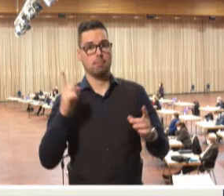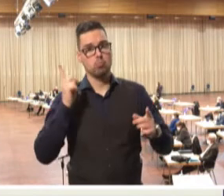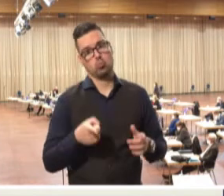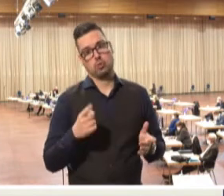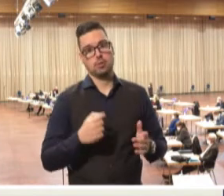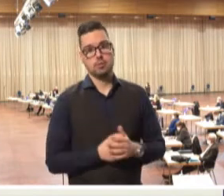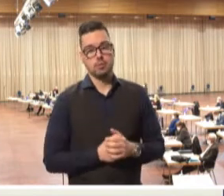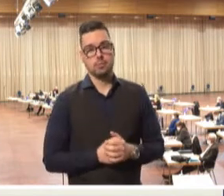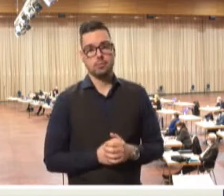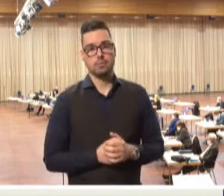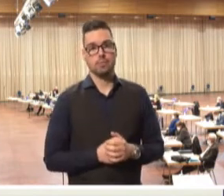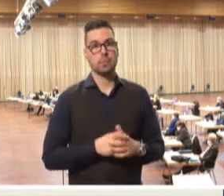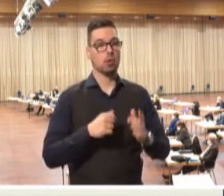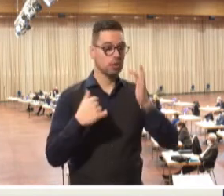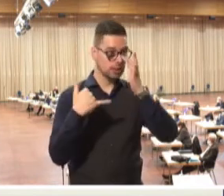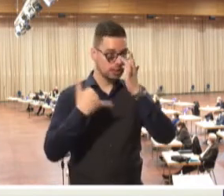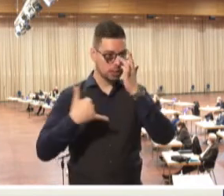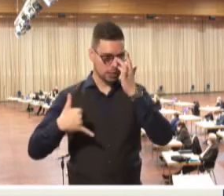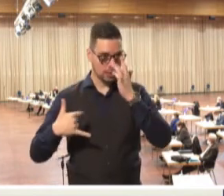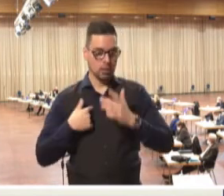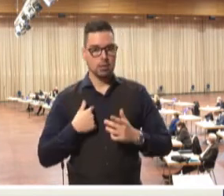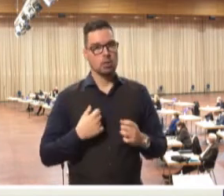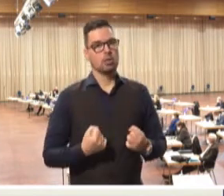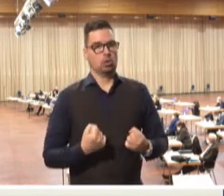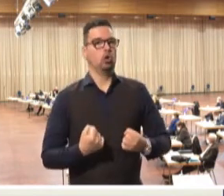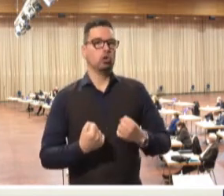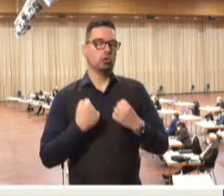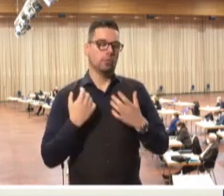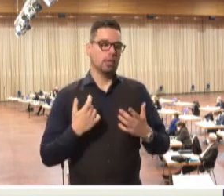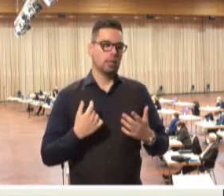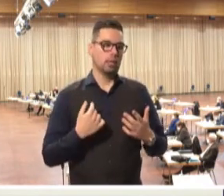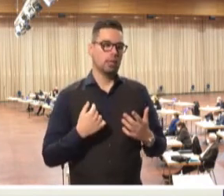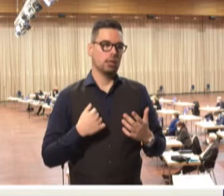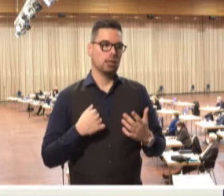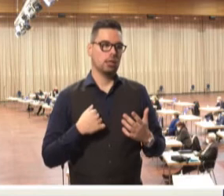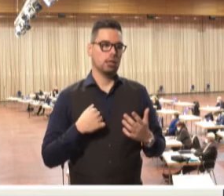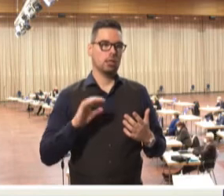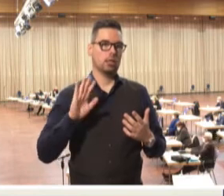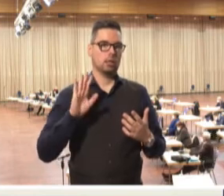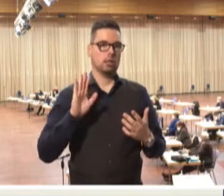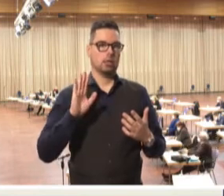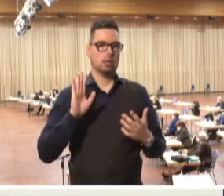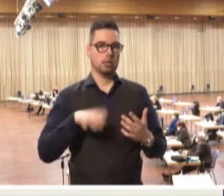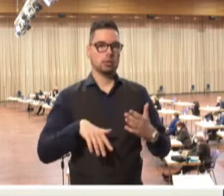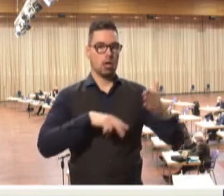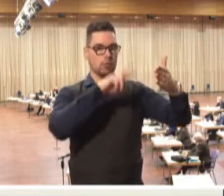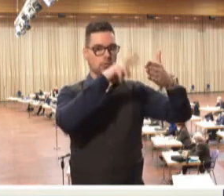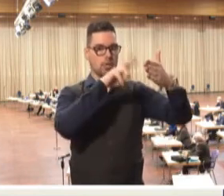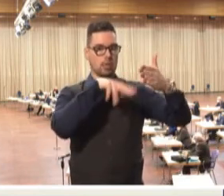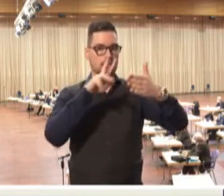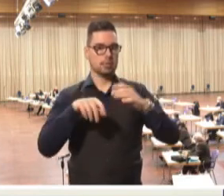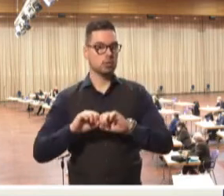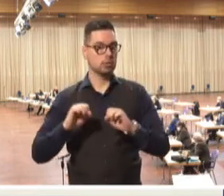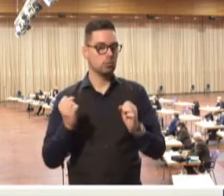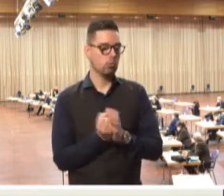Und auch wenn die Materie jeden von uns einiges abverlangt hat, ich durfte mal den Chat verlesen, auch das war keine angenehme